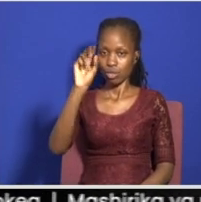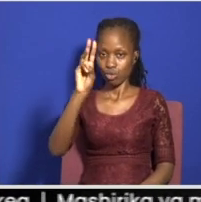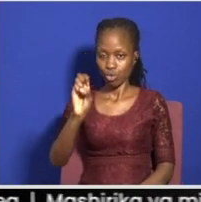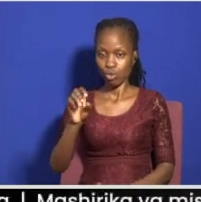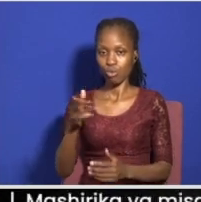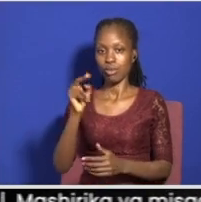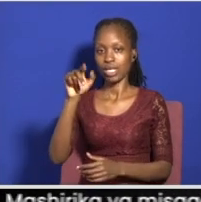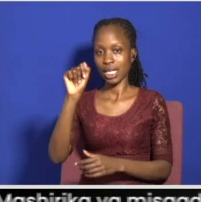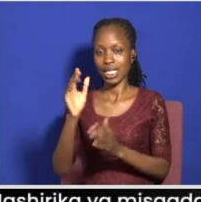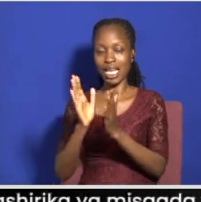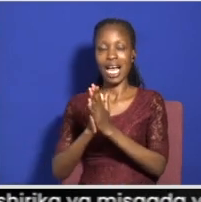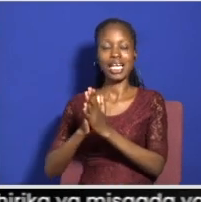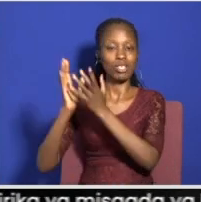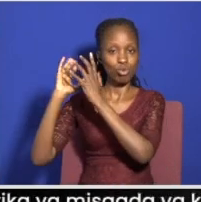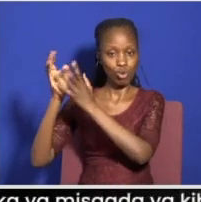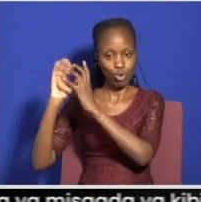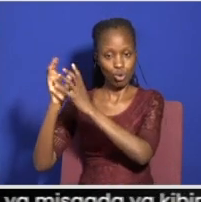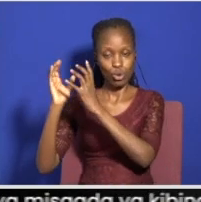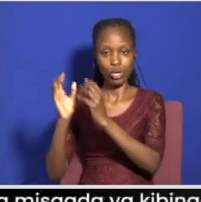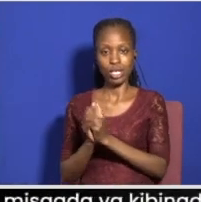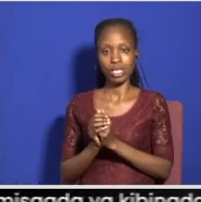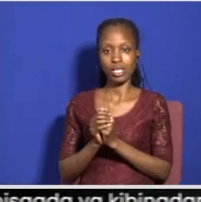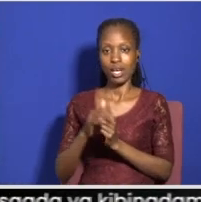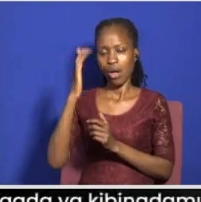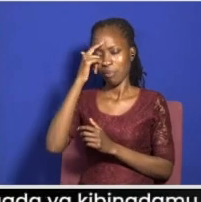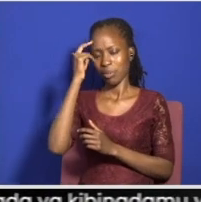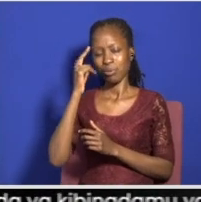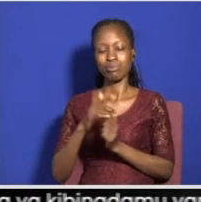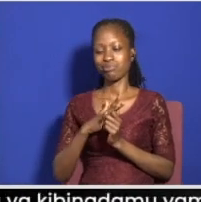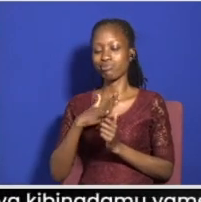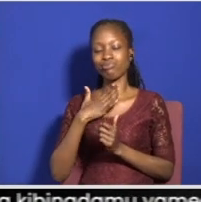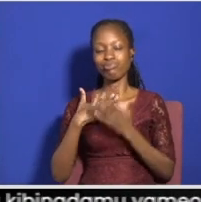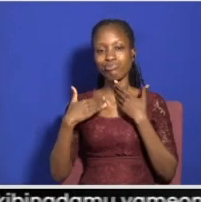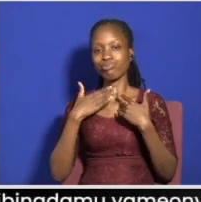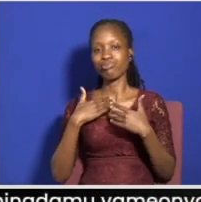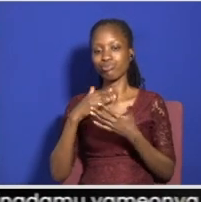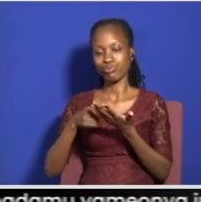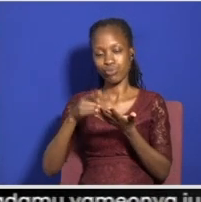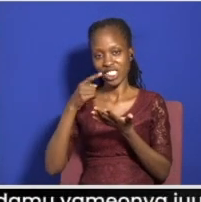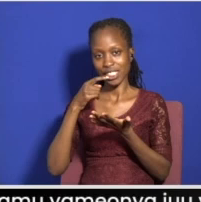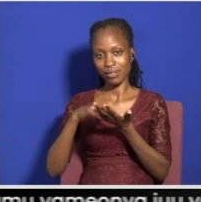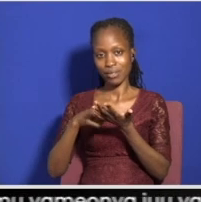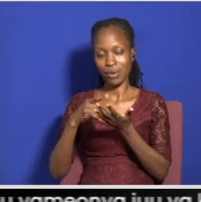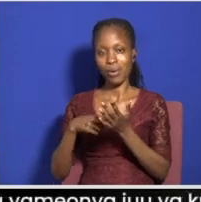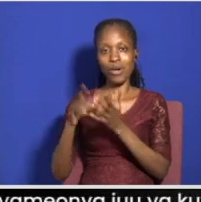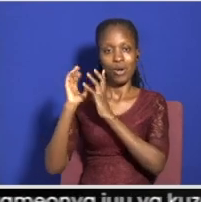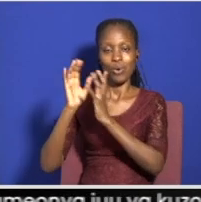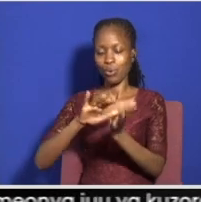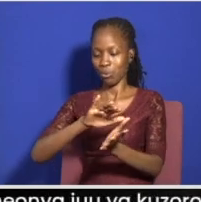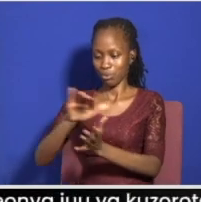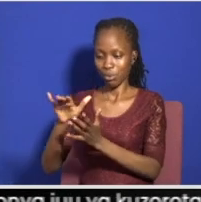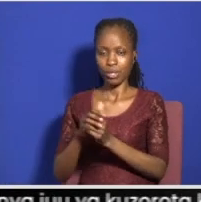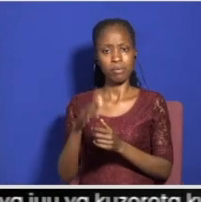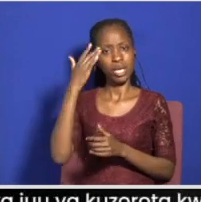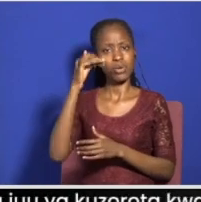pamoja na nazi, maana kwa kweli na umisi waliwa nazi. Kaulu basi una deni langu baada ya kufichua siri. Mpenzi mtazamaji,